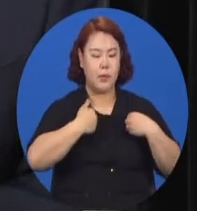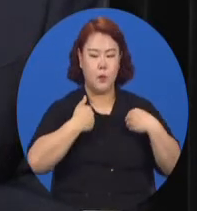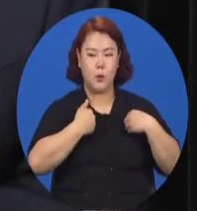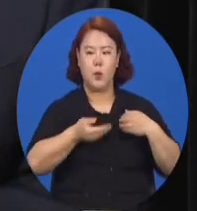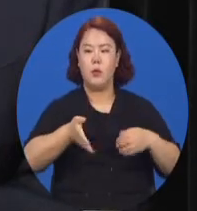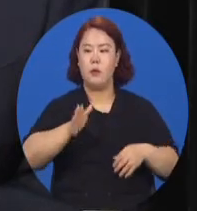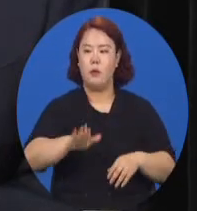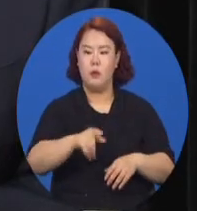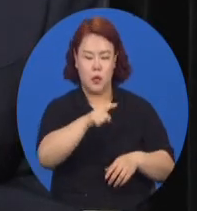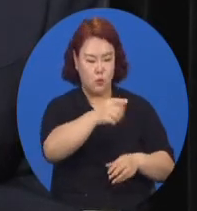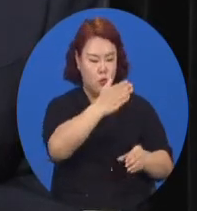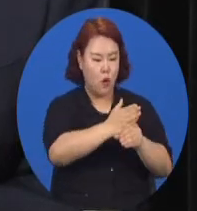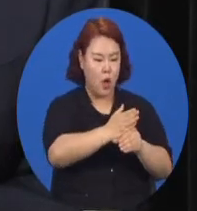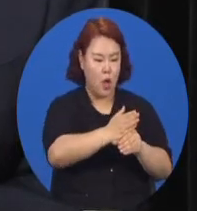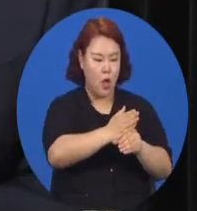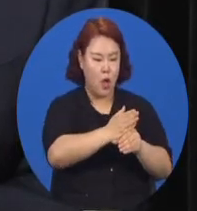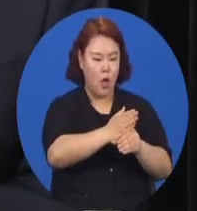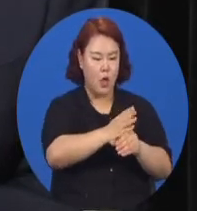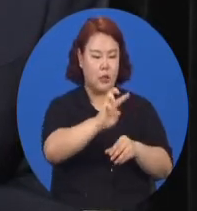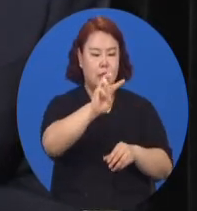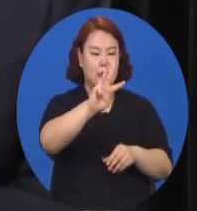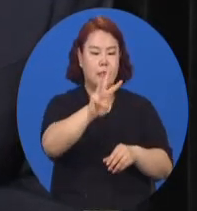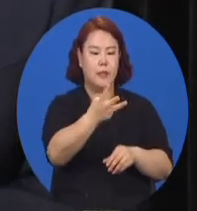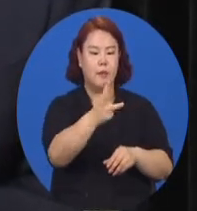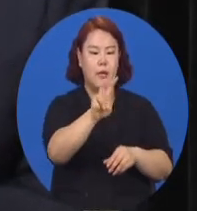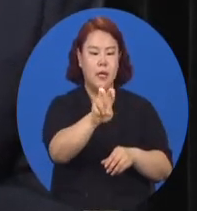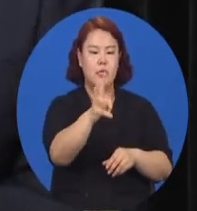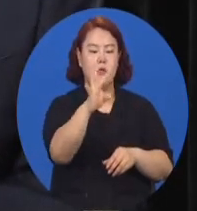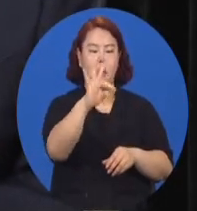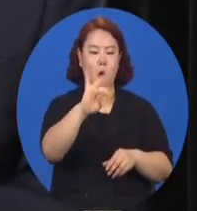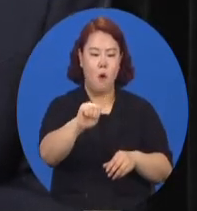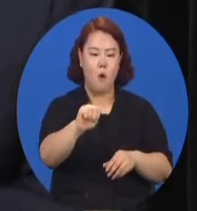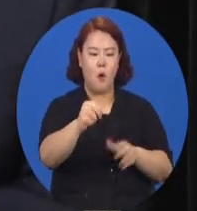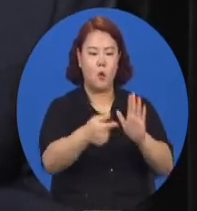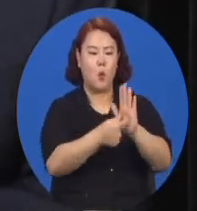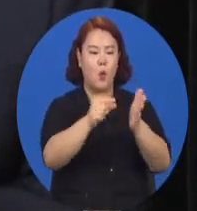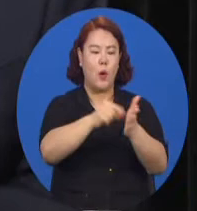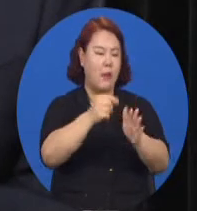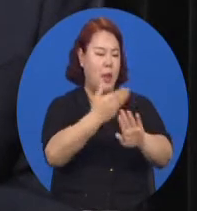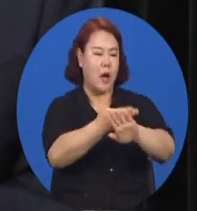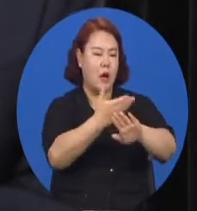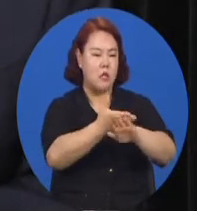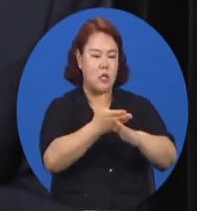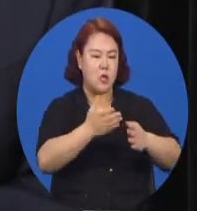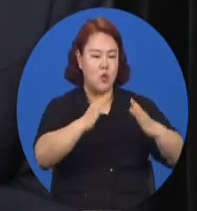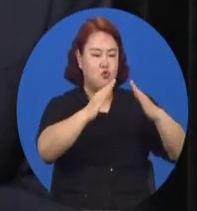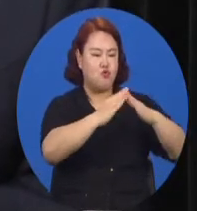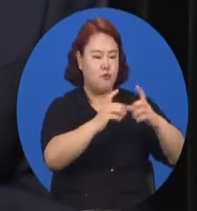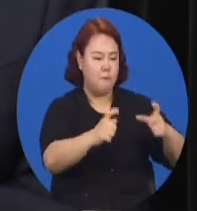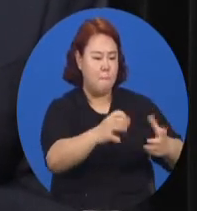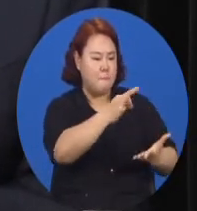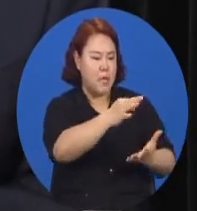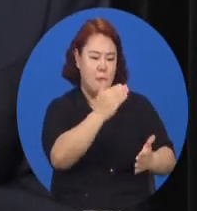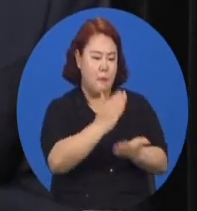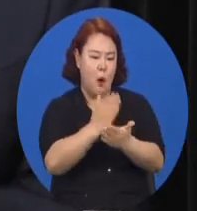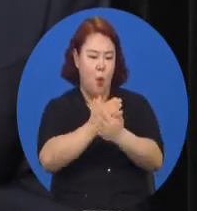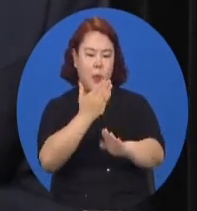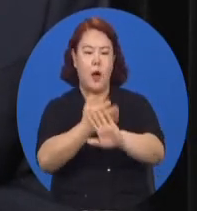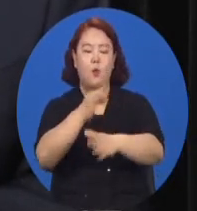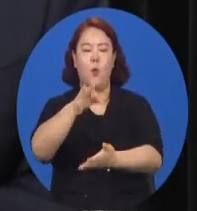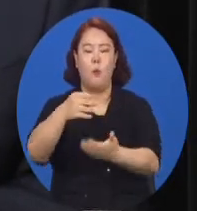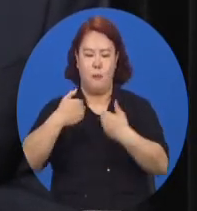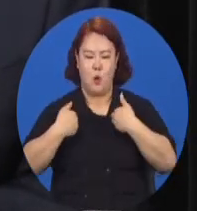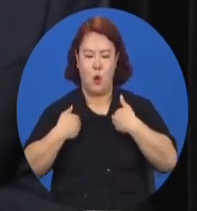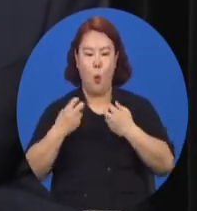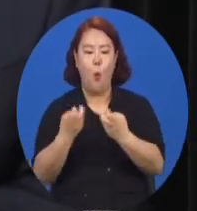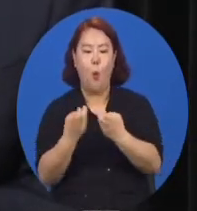그중에 국도비를 빼더라도 320여억 원의 재원이 필요한데 이것을 어떻게 조달하실 예정인지